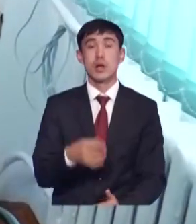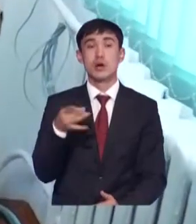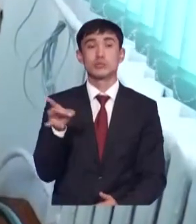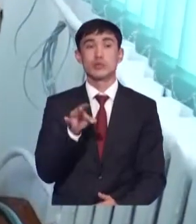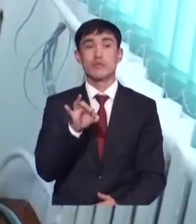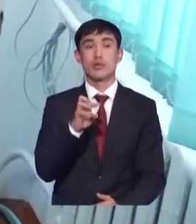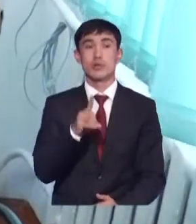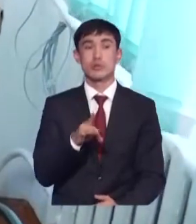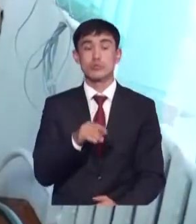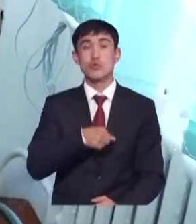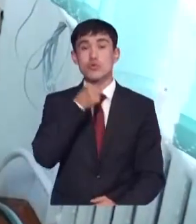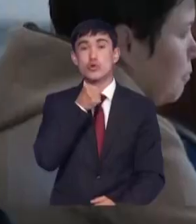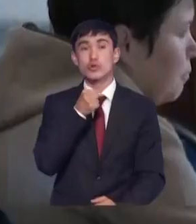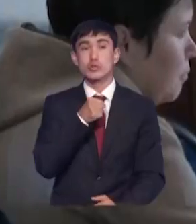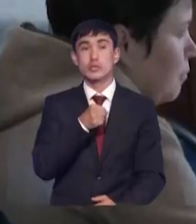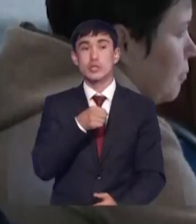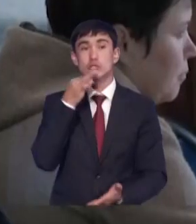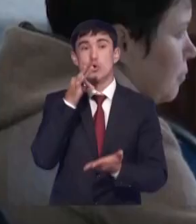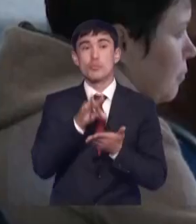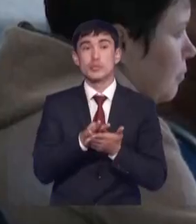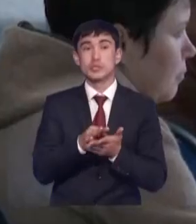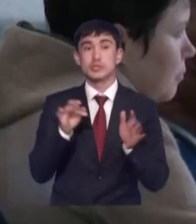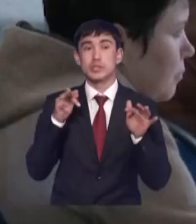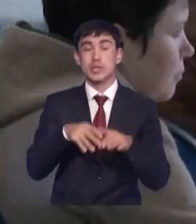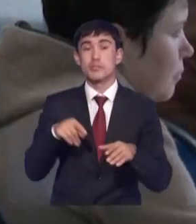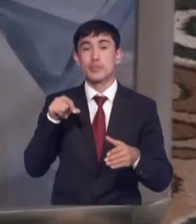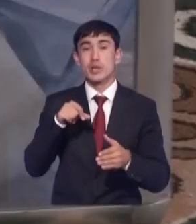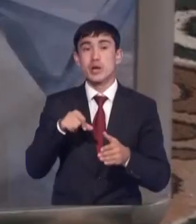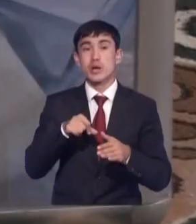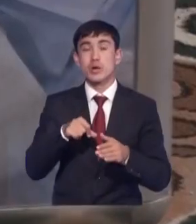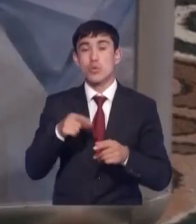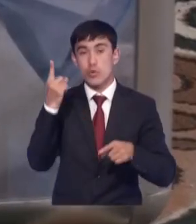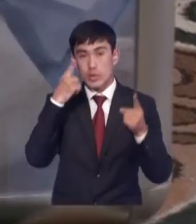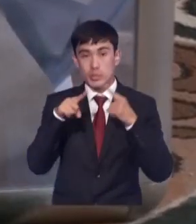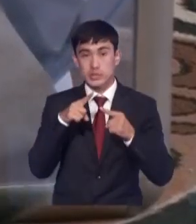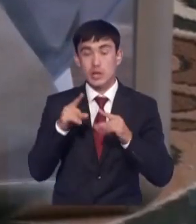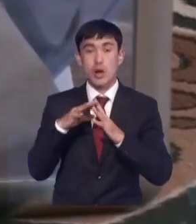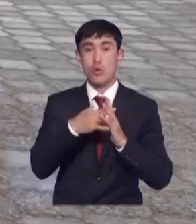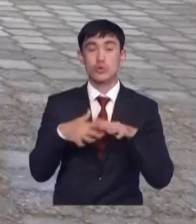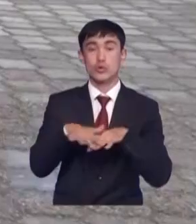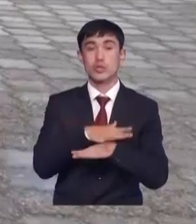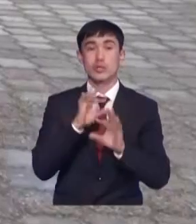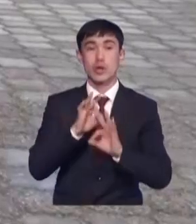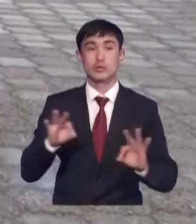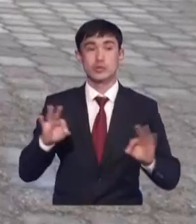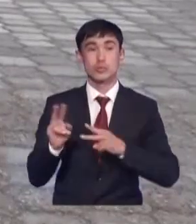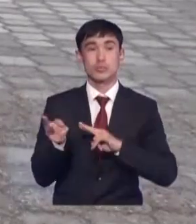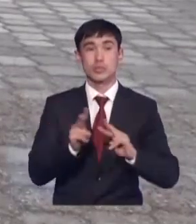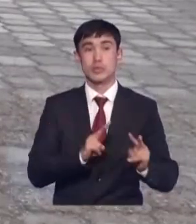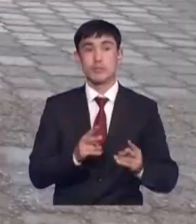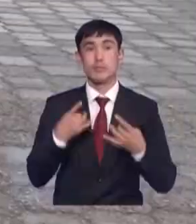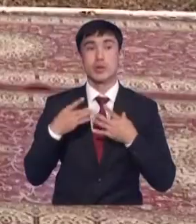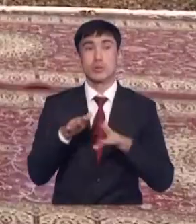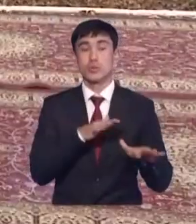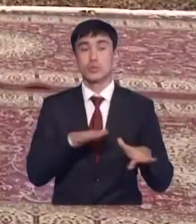Республикалық референдумға үлкендіктер үлкен жауапкершілікпен қарады. Есік алдында өнерпаздар ауыл тұрғындарына ән салып, би билеп,